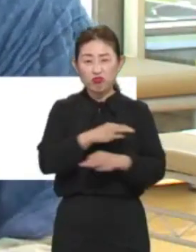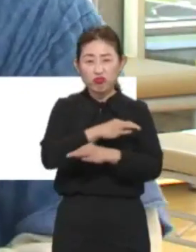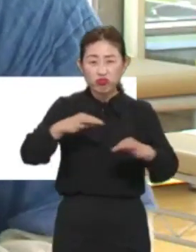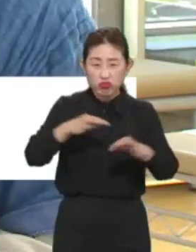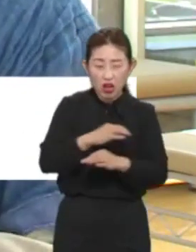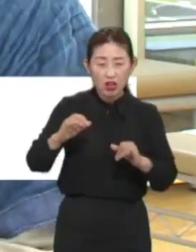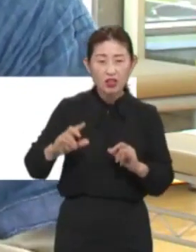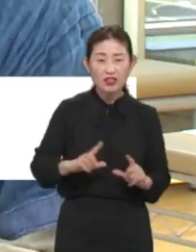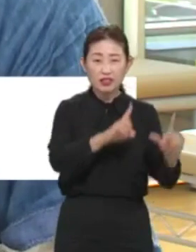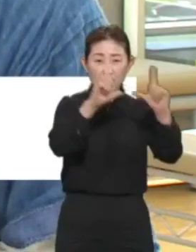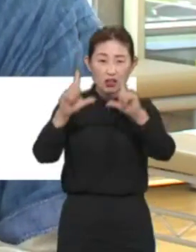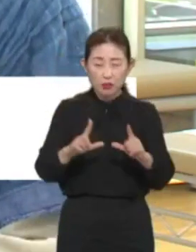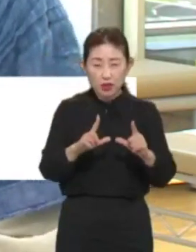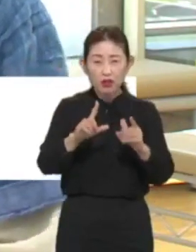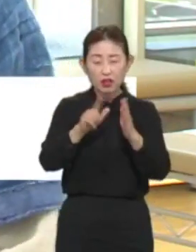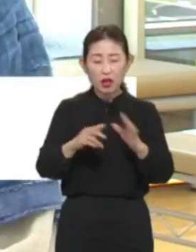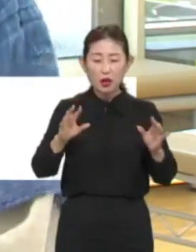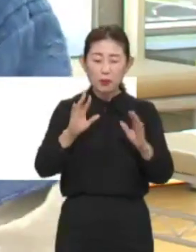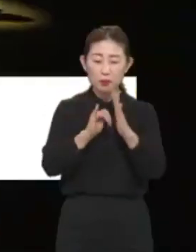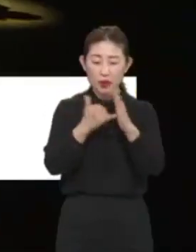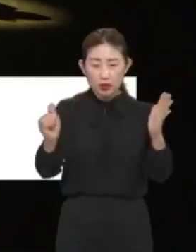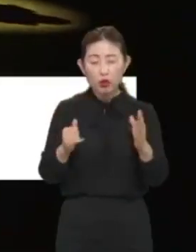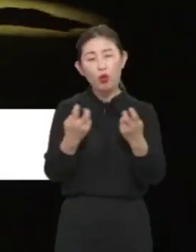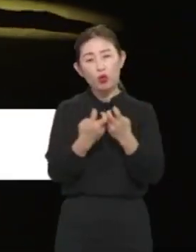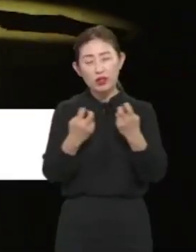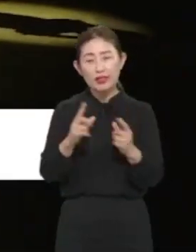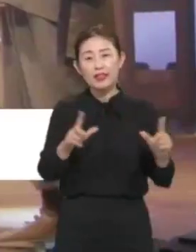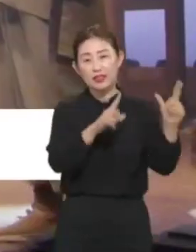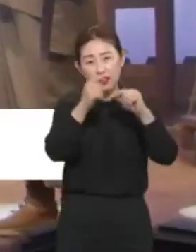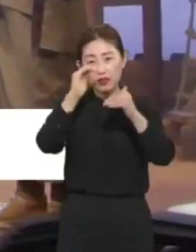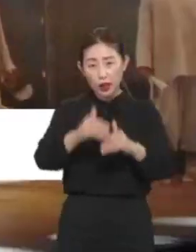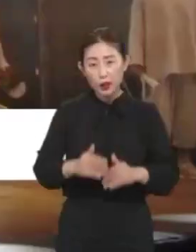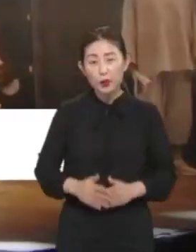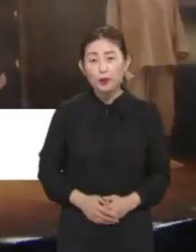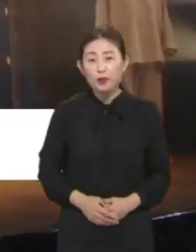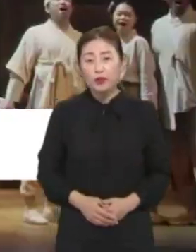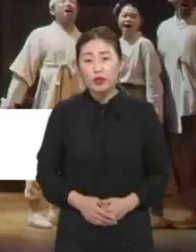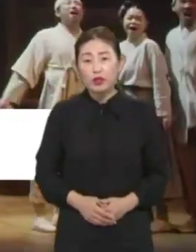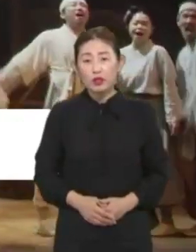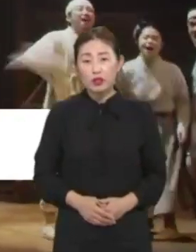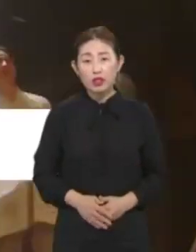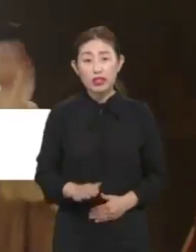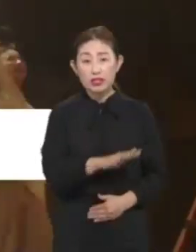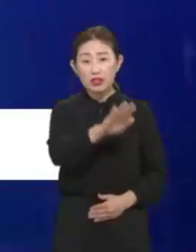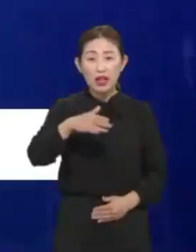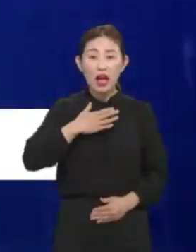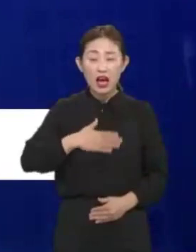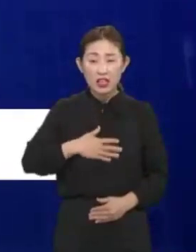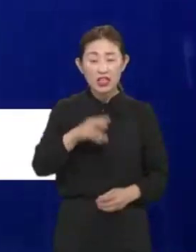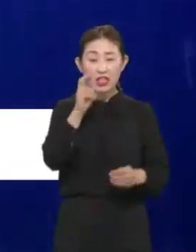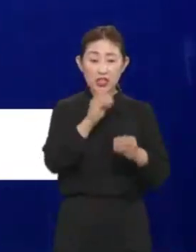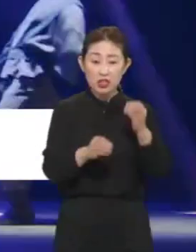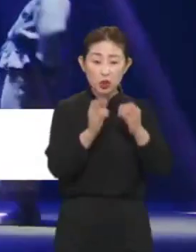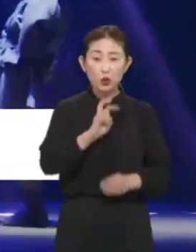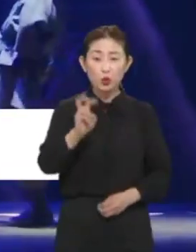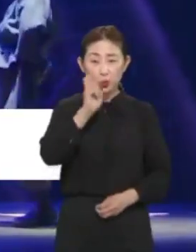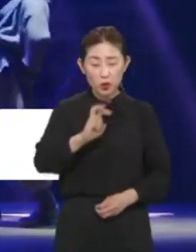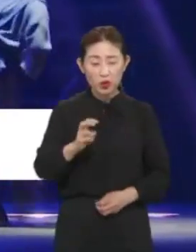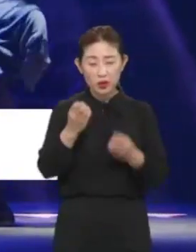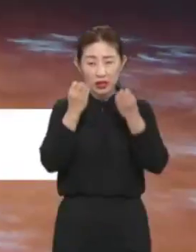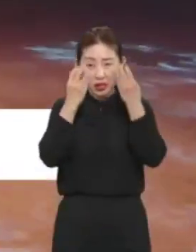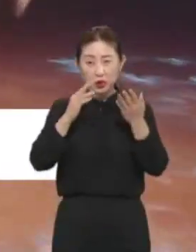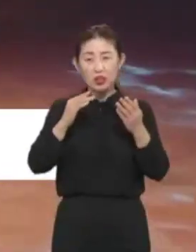어떻게 살아갈 것인가라는 내용을 담고 있는 조선판 쇼미더머니로 우리가 잘 아는 시조를 다양한 장르로